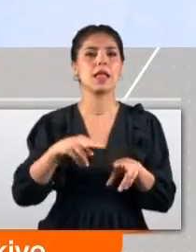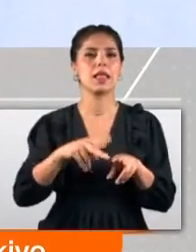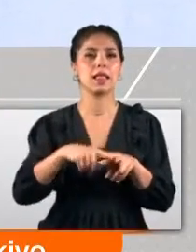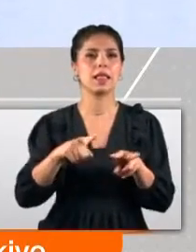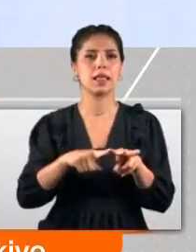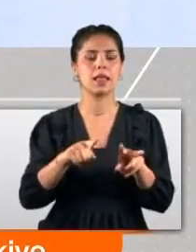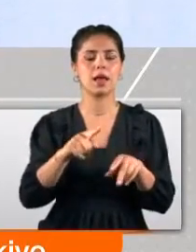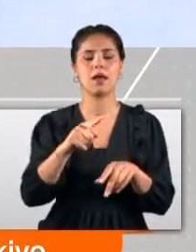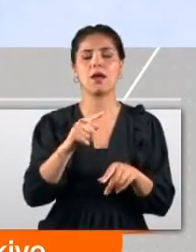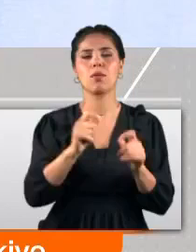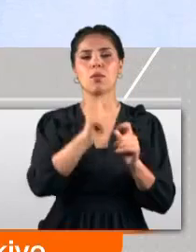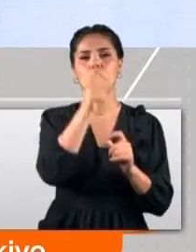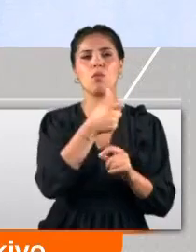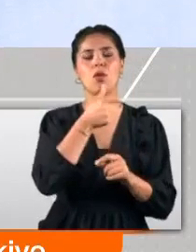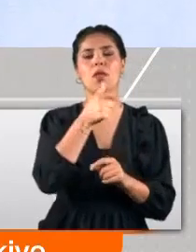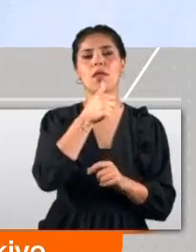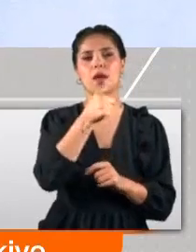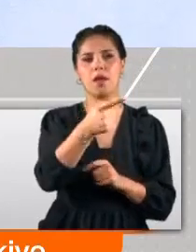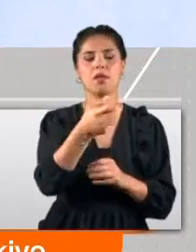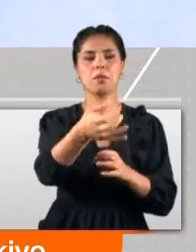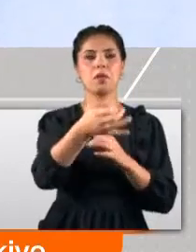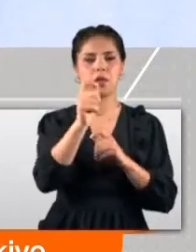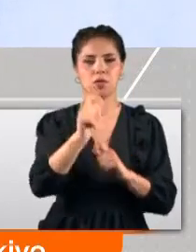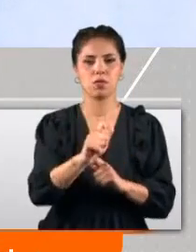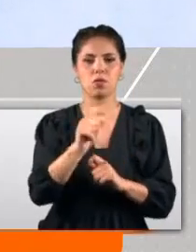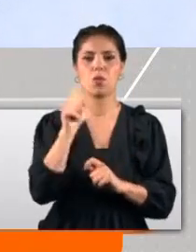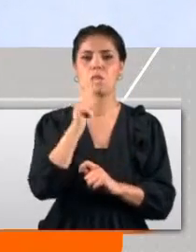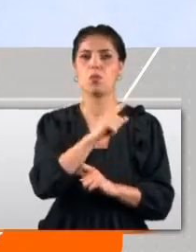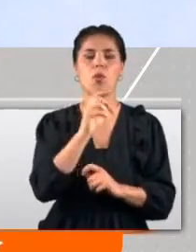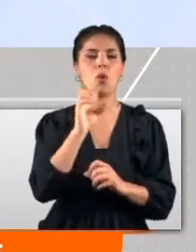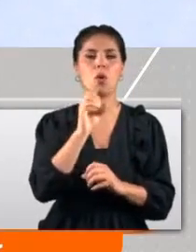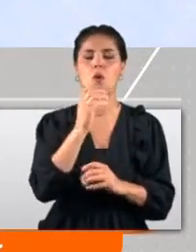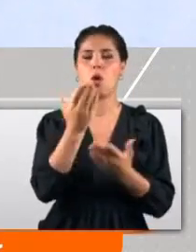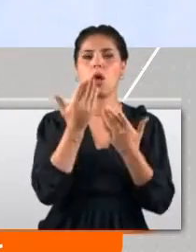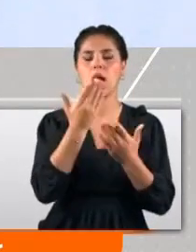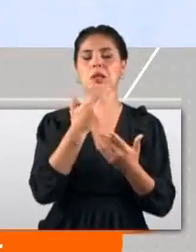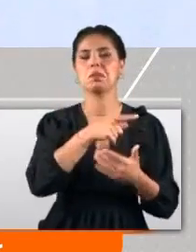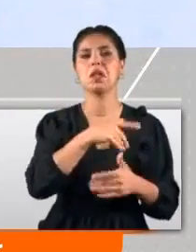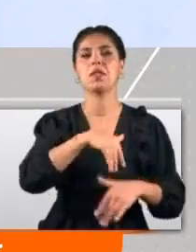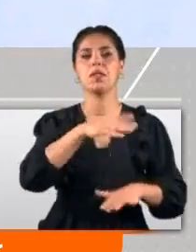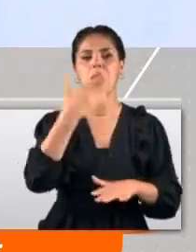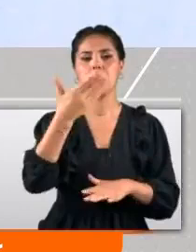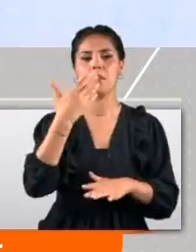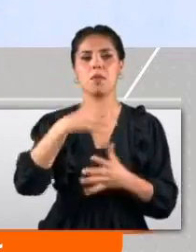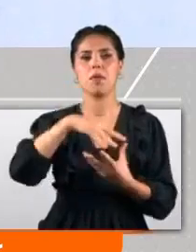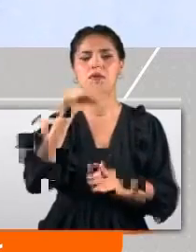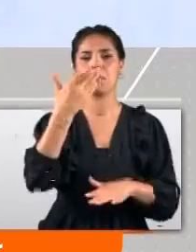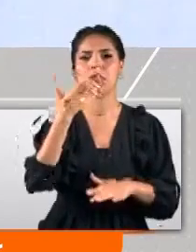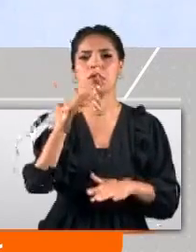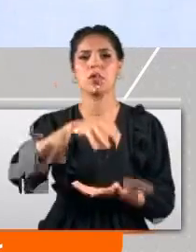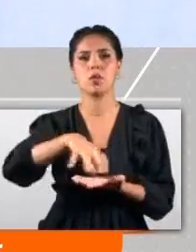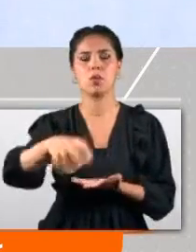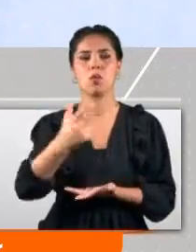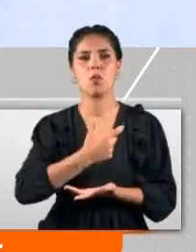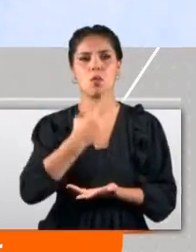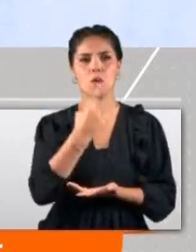Bülent Akkoyunlu'ya iletişim kurdum. Burada bir öğretim görevlisi olmadığını, sadece Marmara Üniversitesi fizik bölümünde öğrenci olduğunu ve